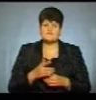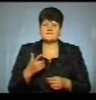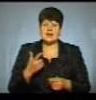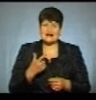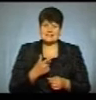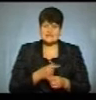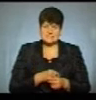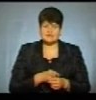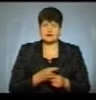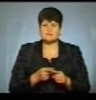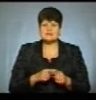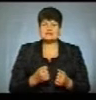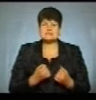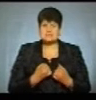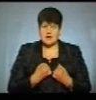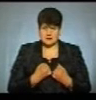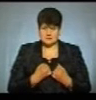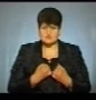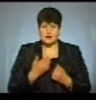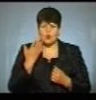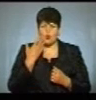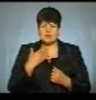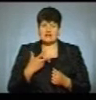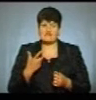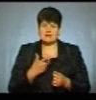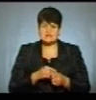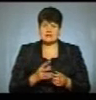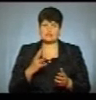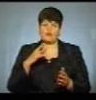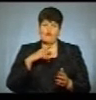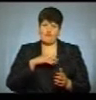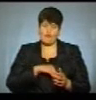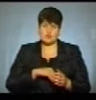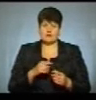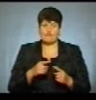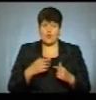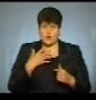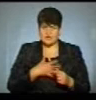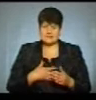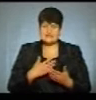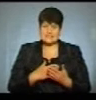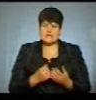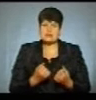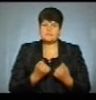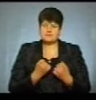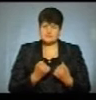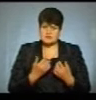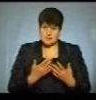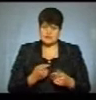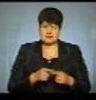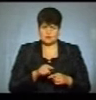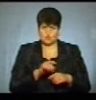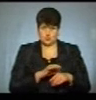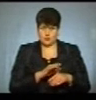вакцинація, вакцини – це є захист. Тобто, коли вакцина вводиться в організм, виробляється імунітет, тобто імунний захист на дане